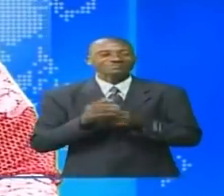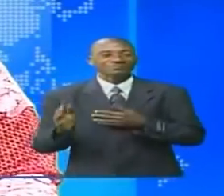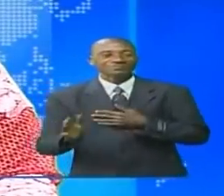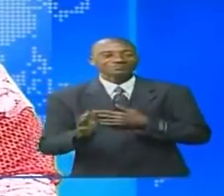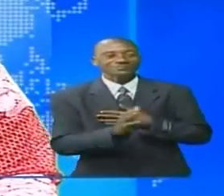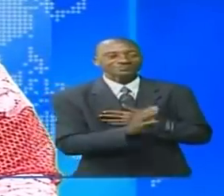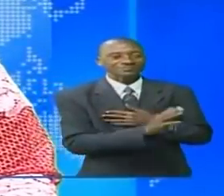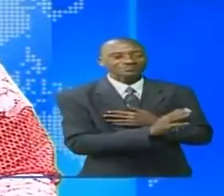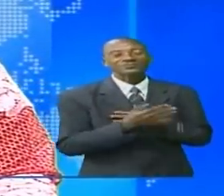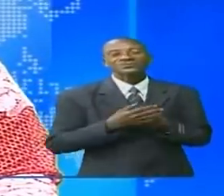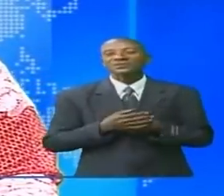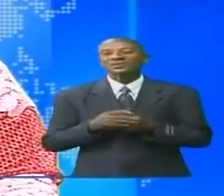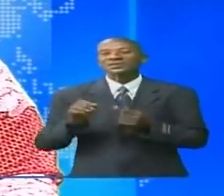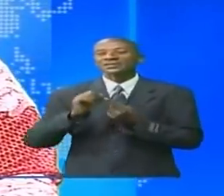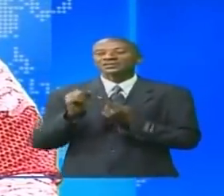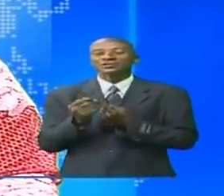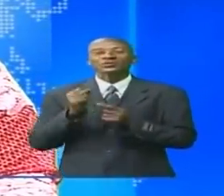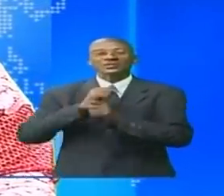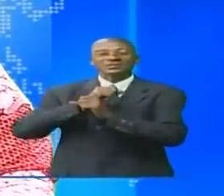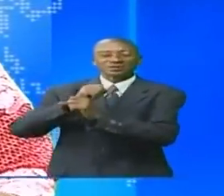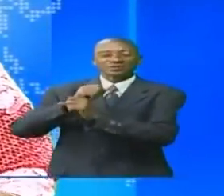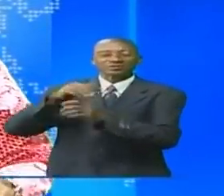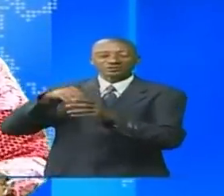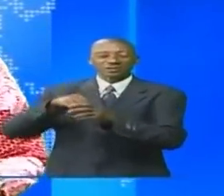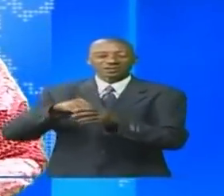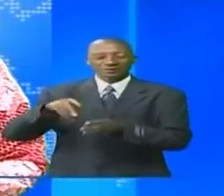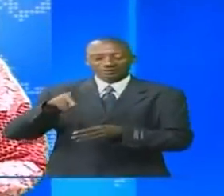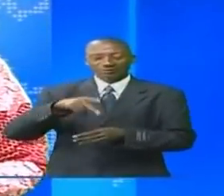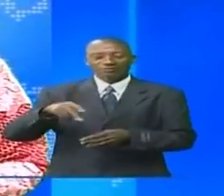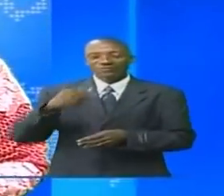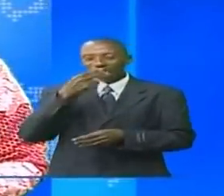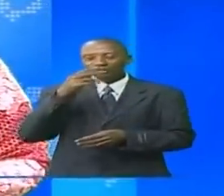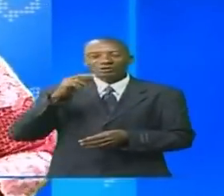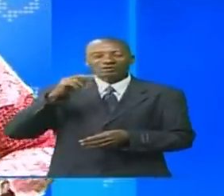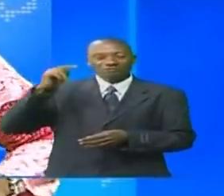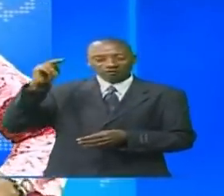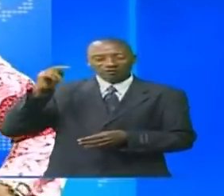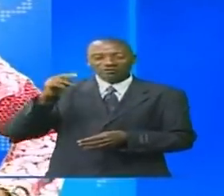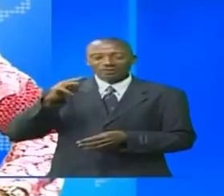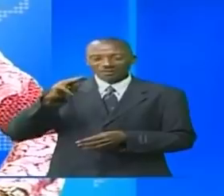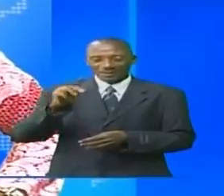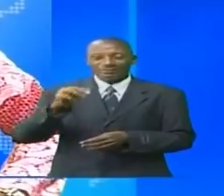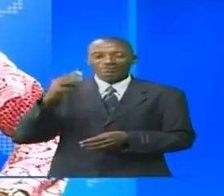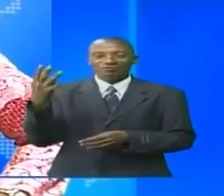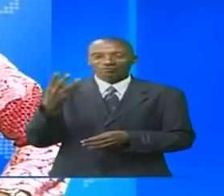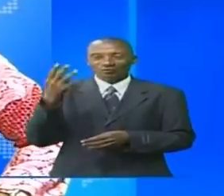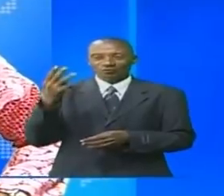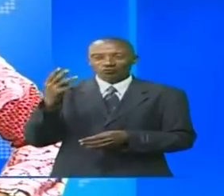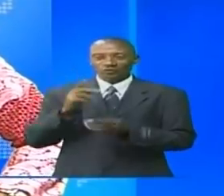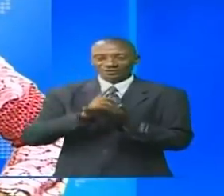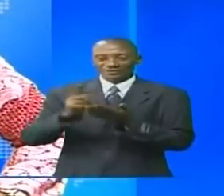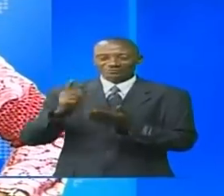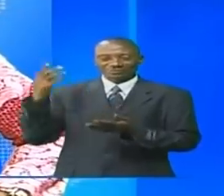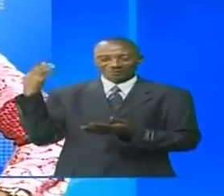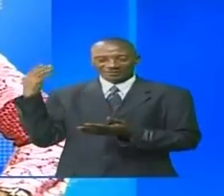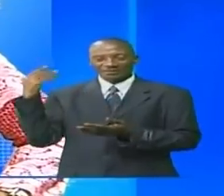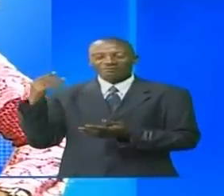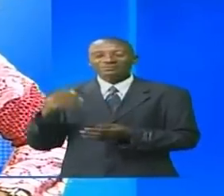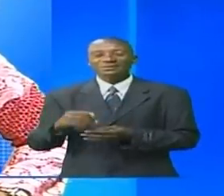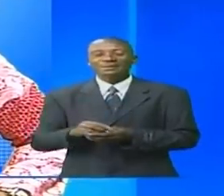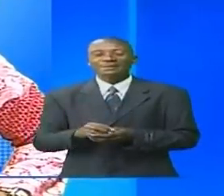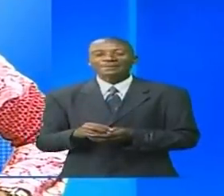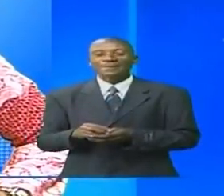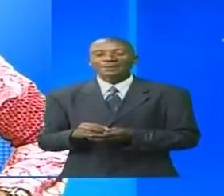Situation sécuritaire dans la province du Nord Kivu. Après l'attaque des M23 le samedi dernier, le porte-parole du gouvernement